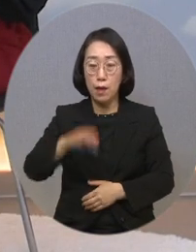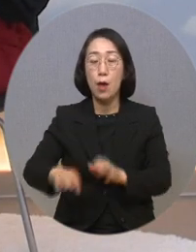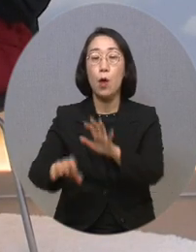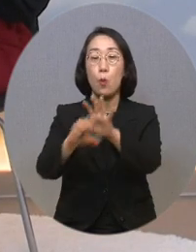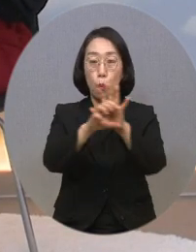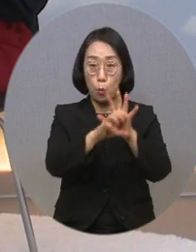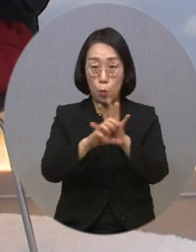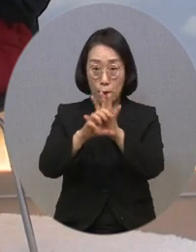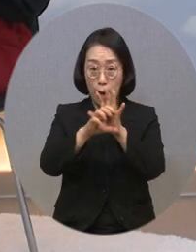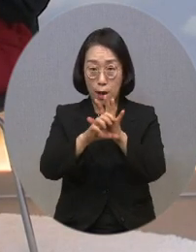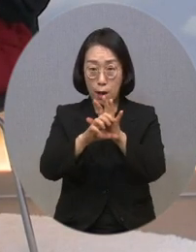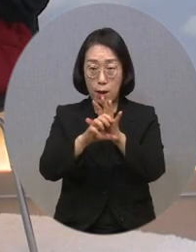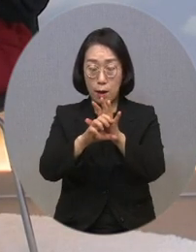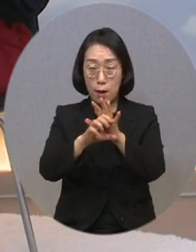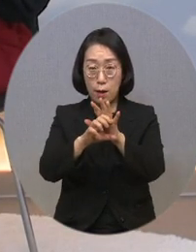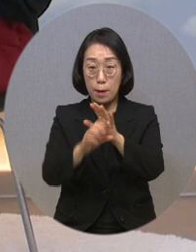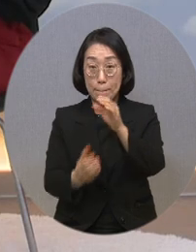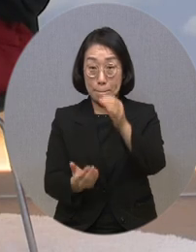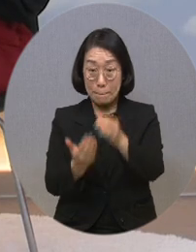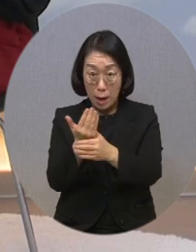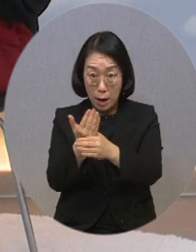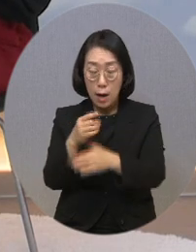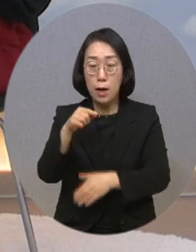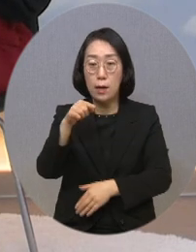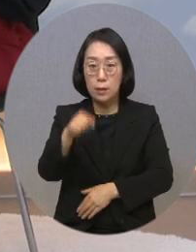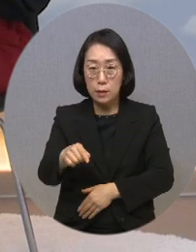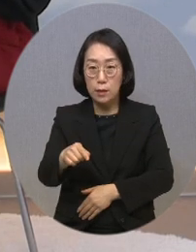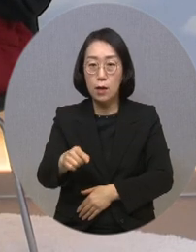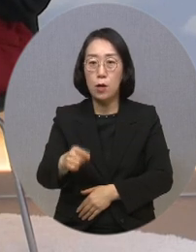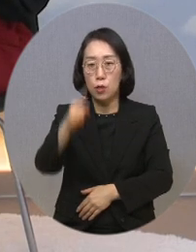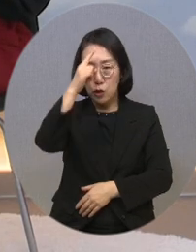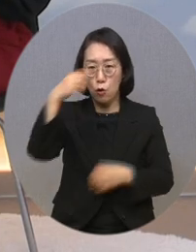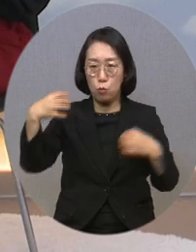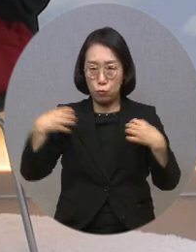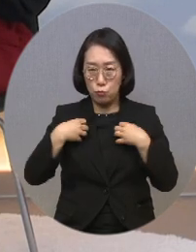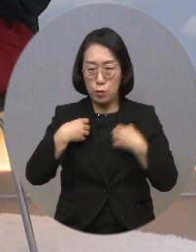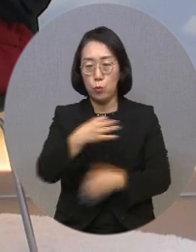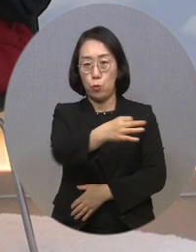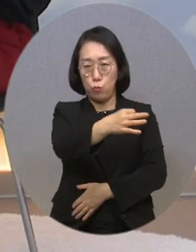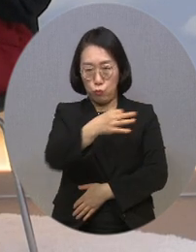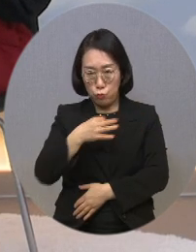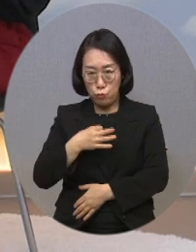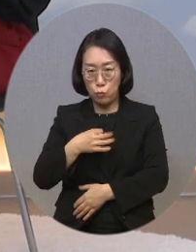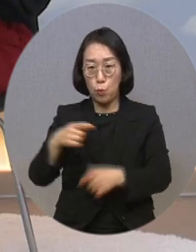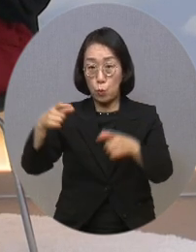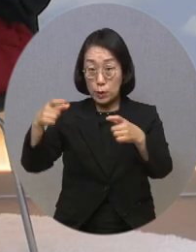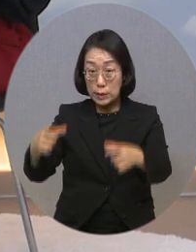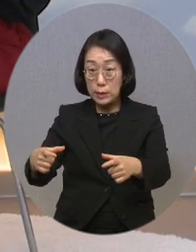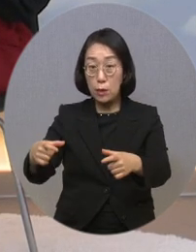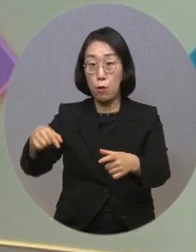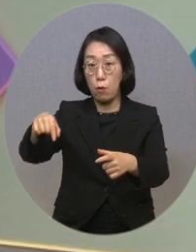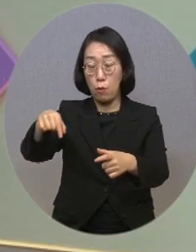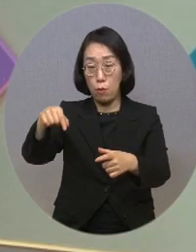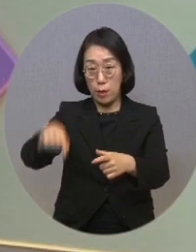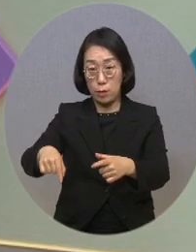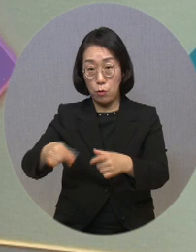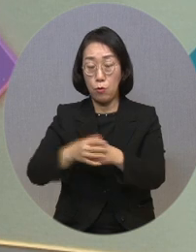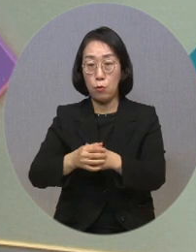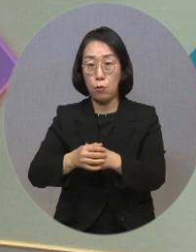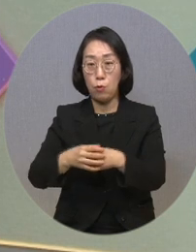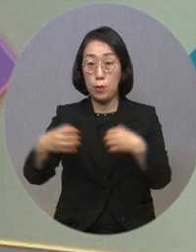인해서 국가로부터서도 지원을 받았고 네. 또 지방자치단체로부터도 지원을 받음으로